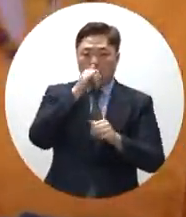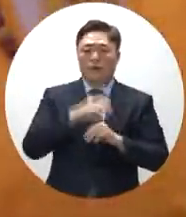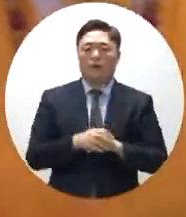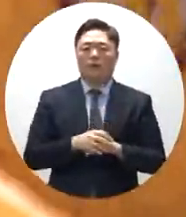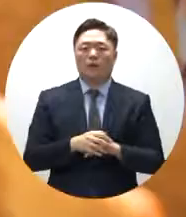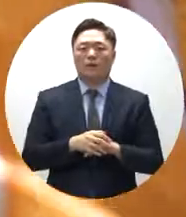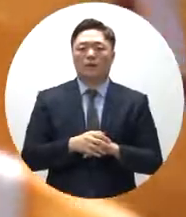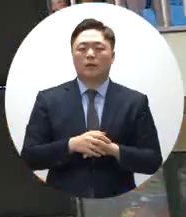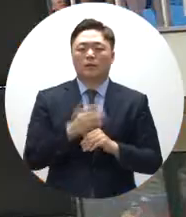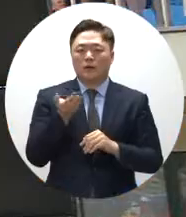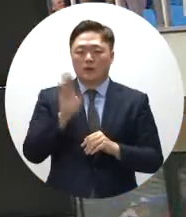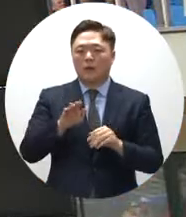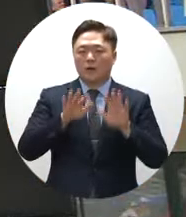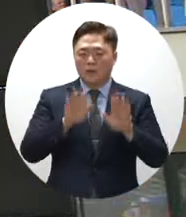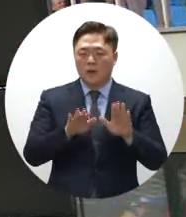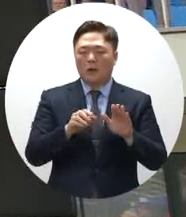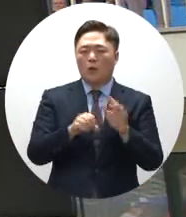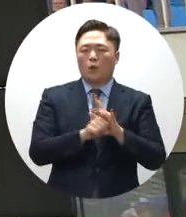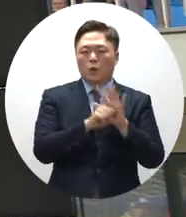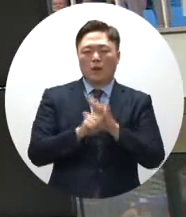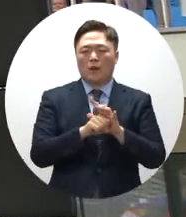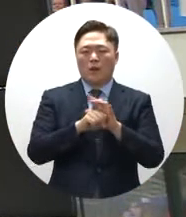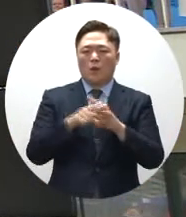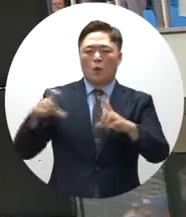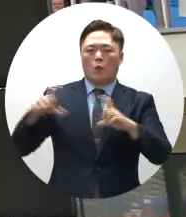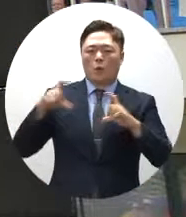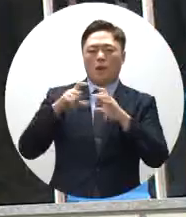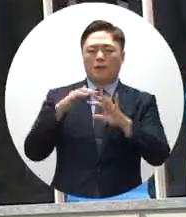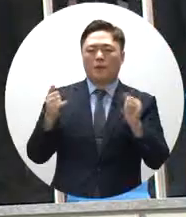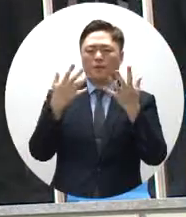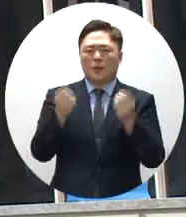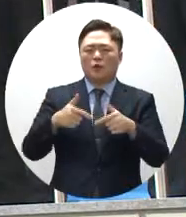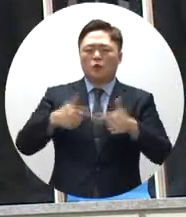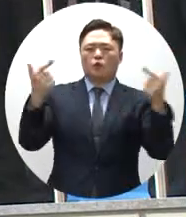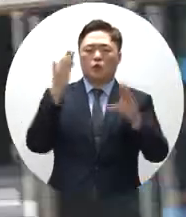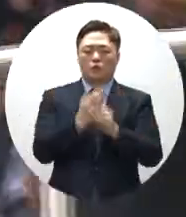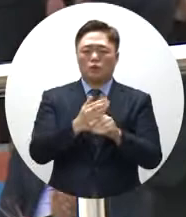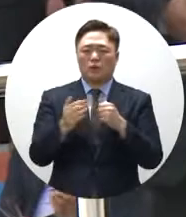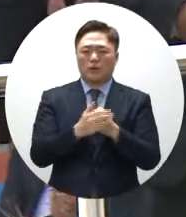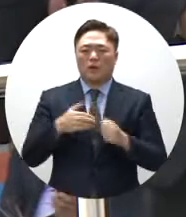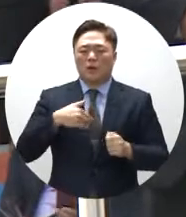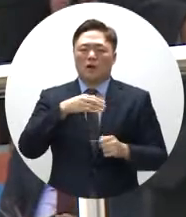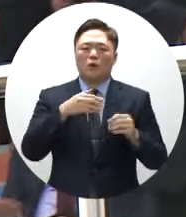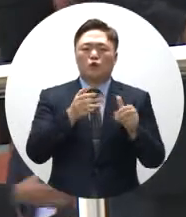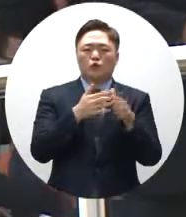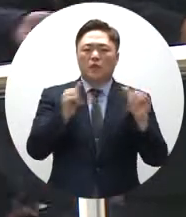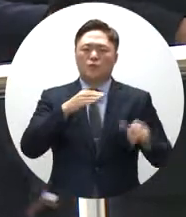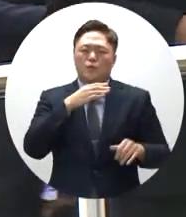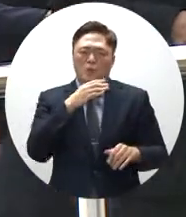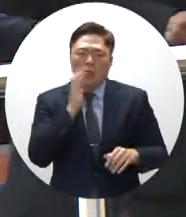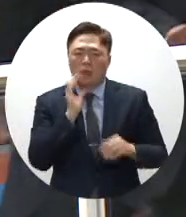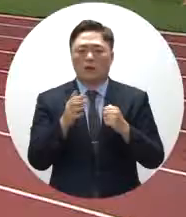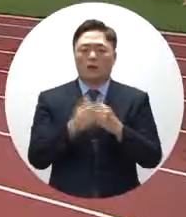행사입니다. 집행위원회는 코로나19 확진자가 지속적으로 발생하고 있는 점과 군민 다수가 고령자인 점